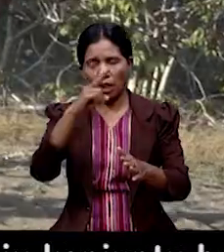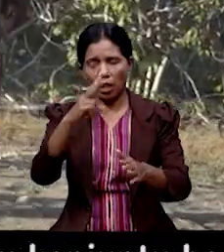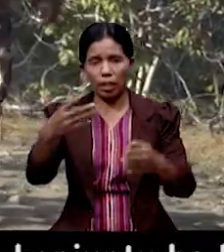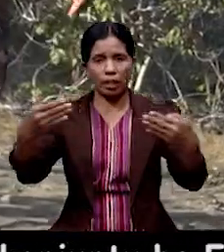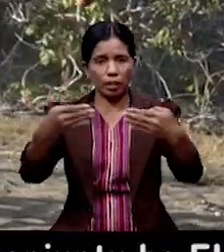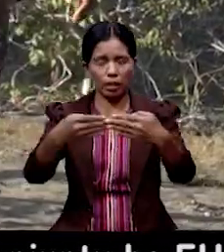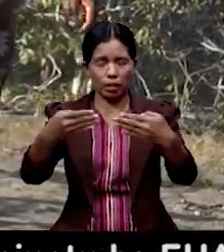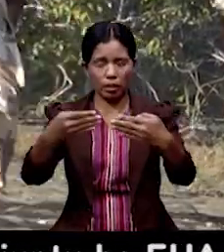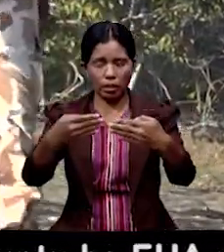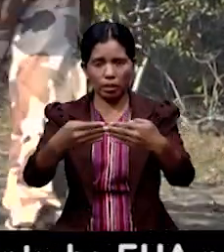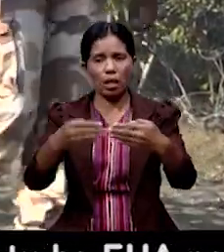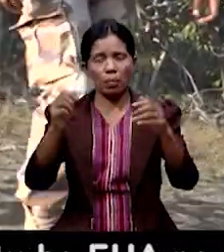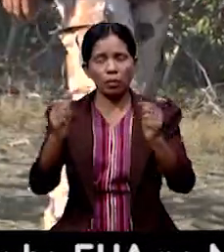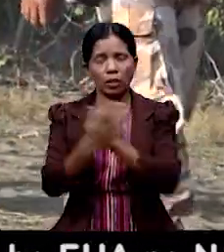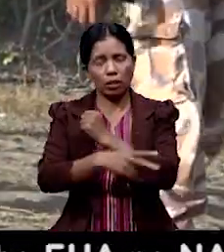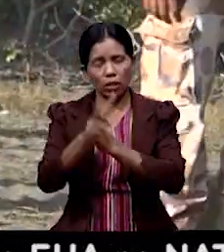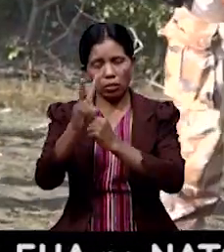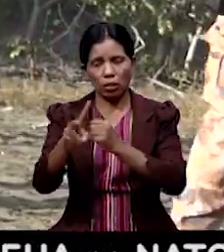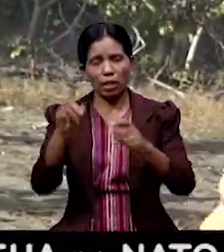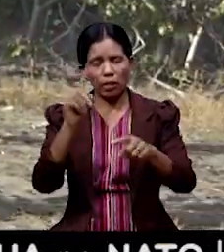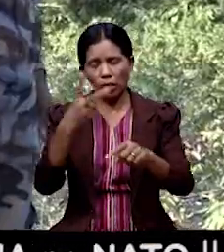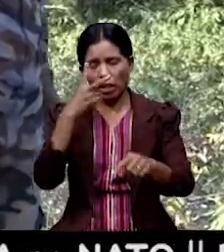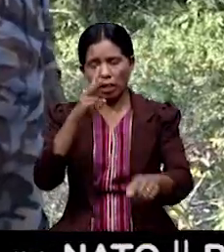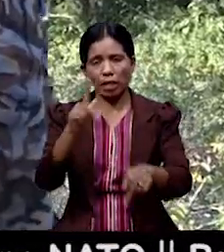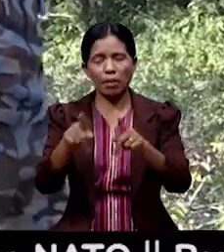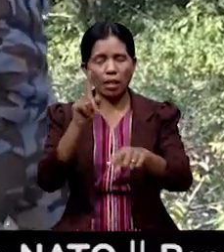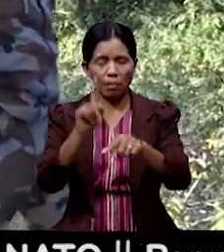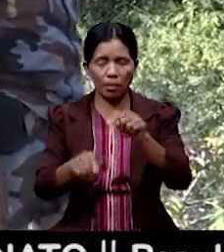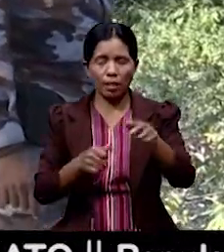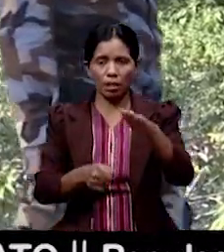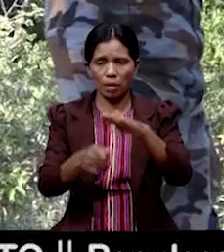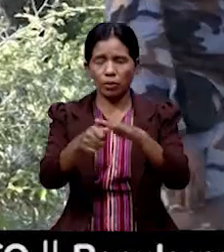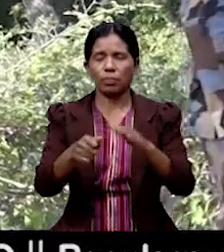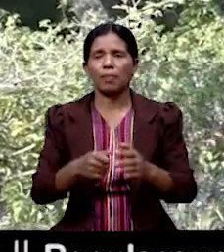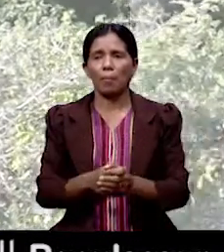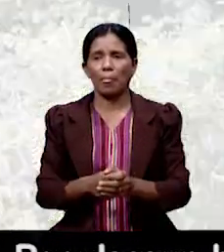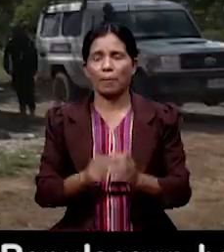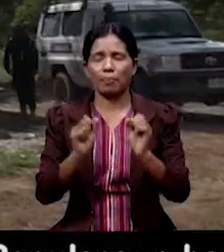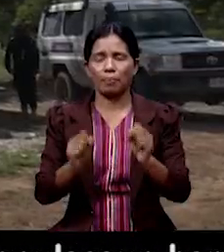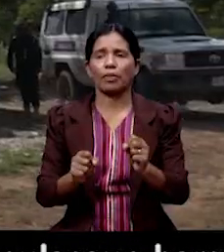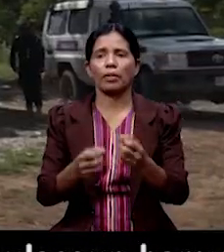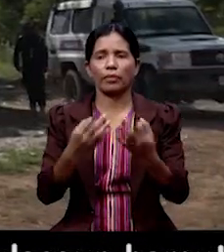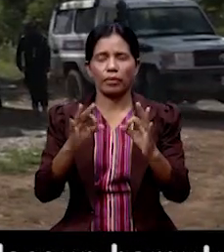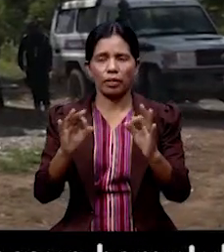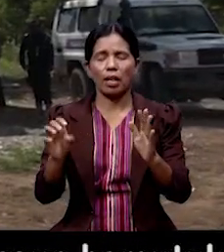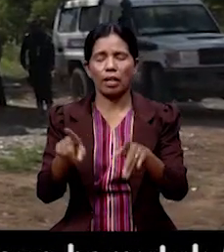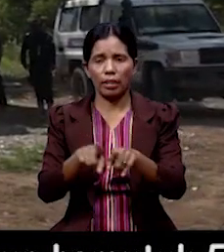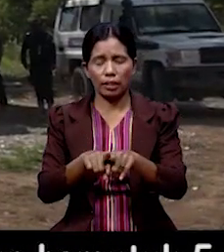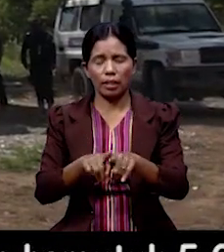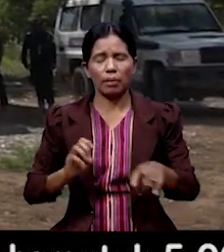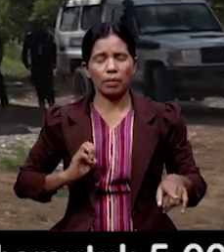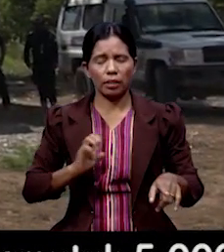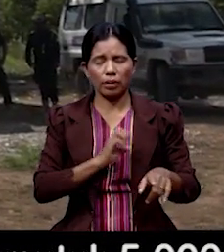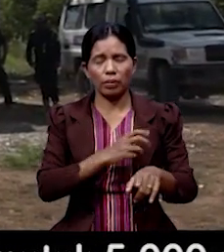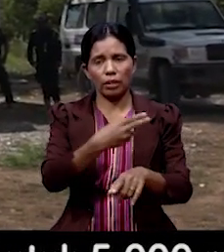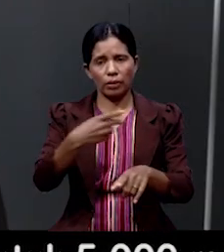Rairua nune bele minimija movimento ilegal. Sahat Sitorus atole hirak ne moloknya mandatu nudar ambassador Indonesia ia Timor